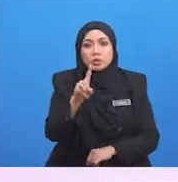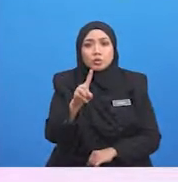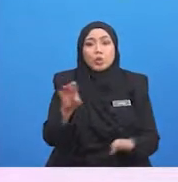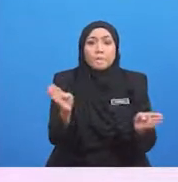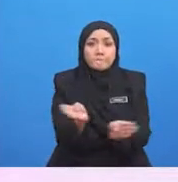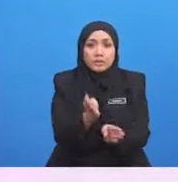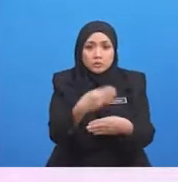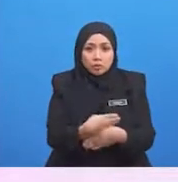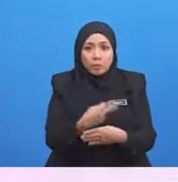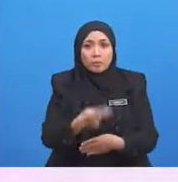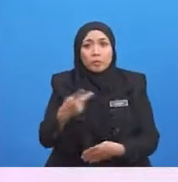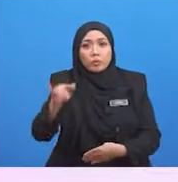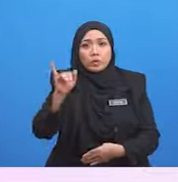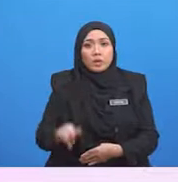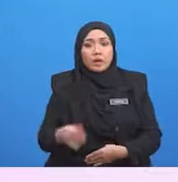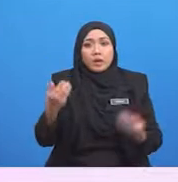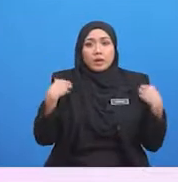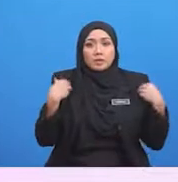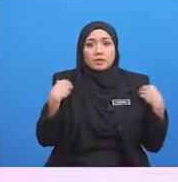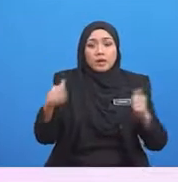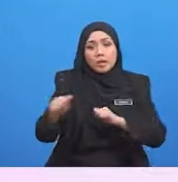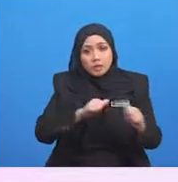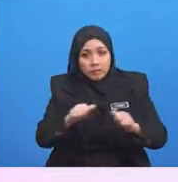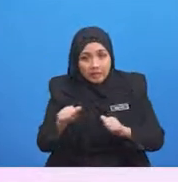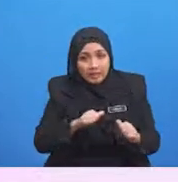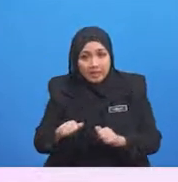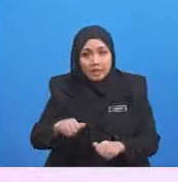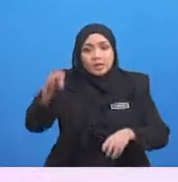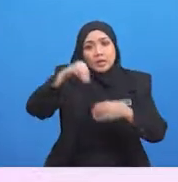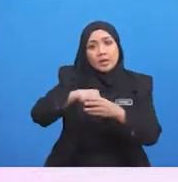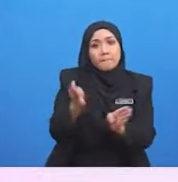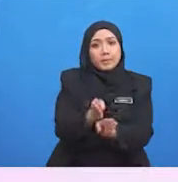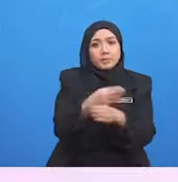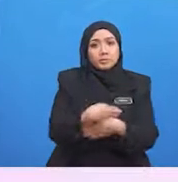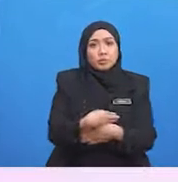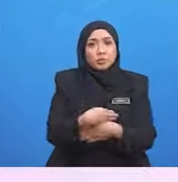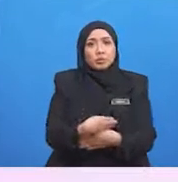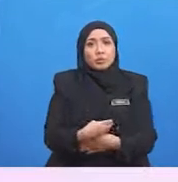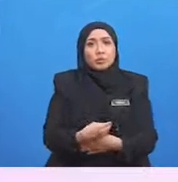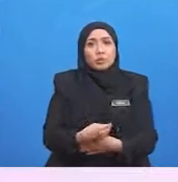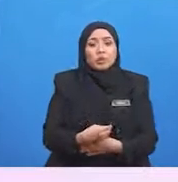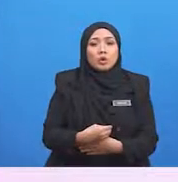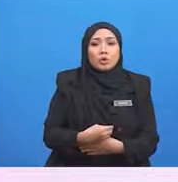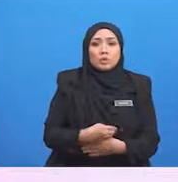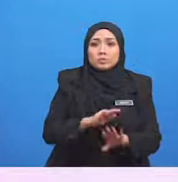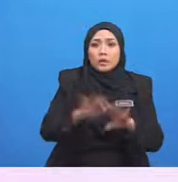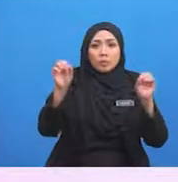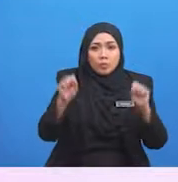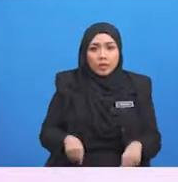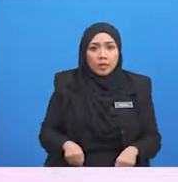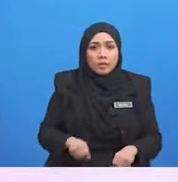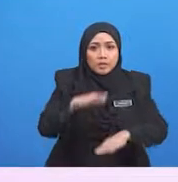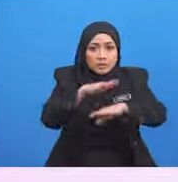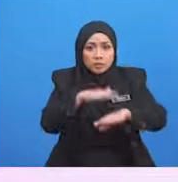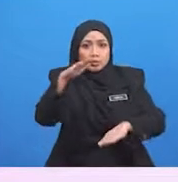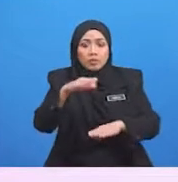kelebihan atau kepuasan yang ditawarkan semasa atau selepas jualan dalam